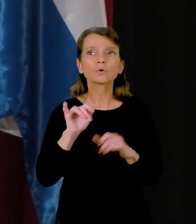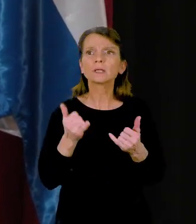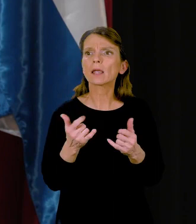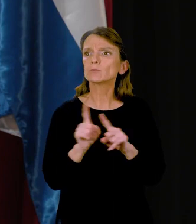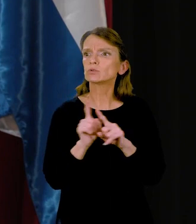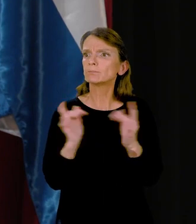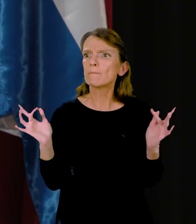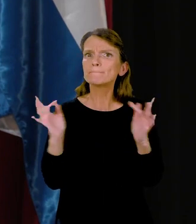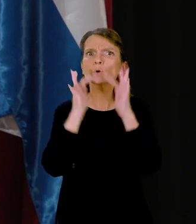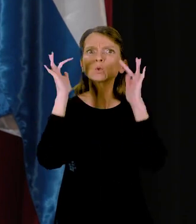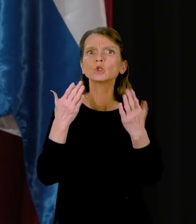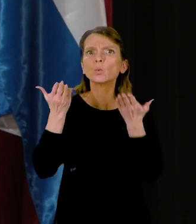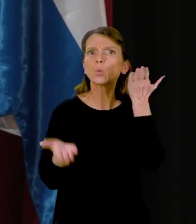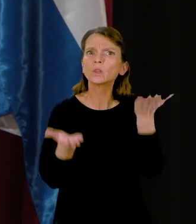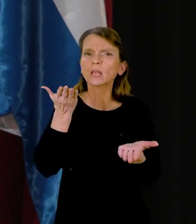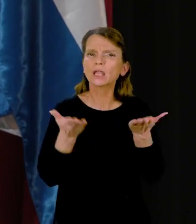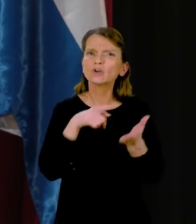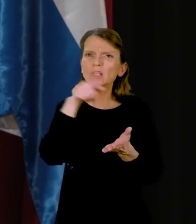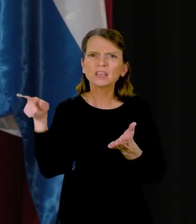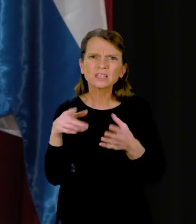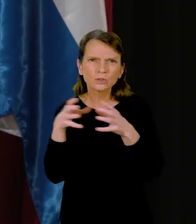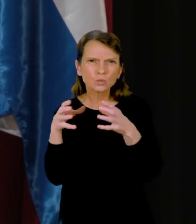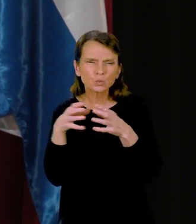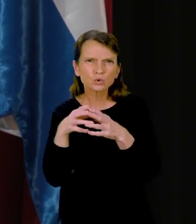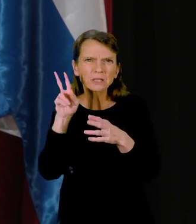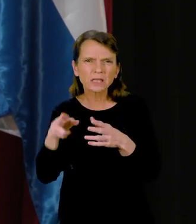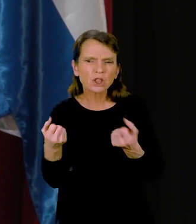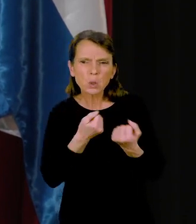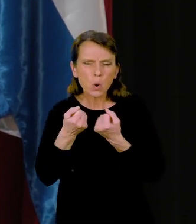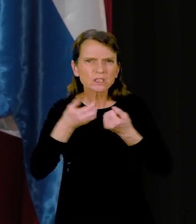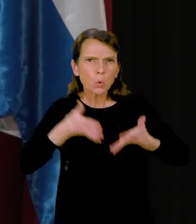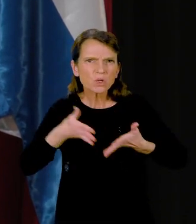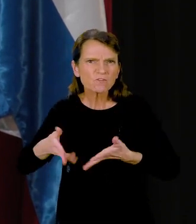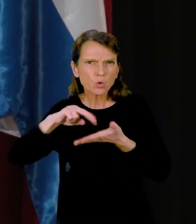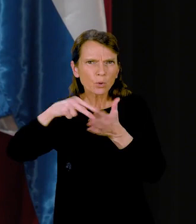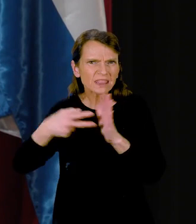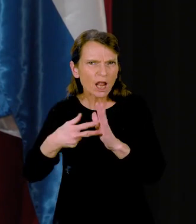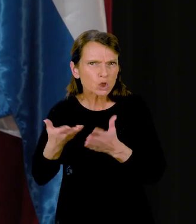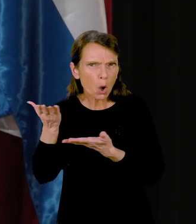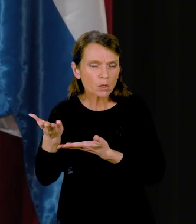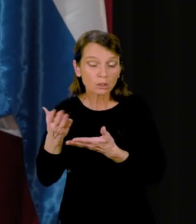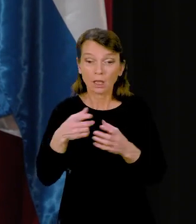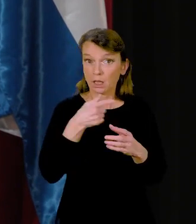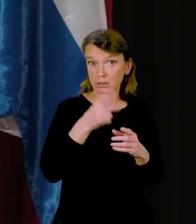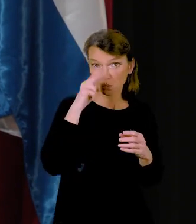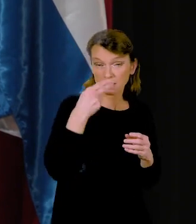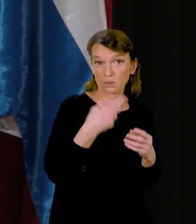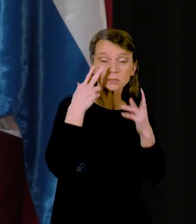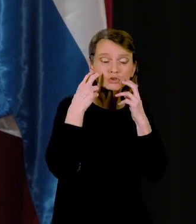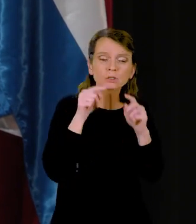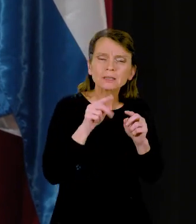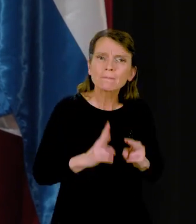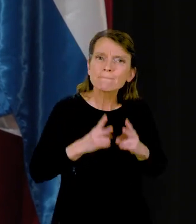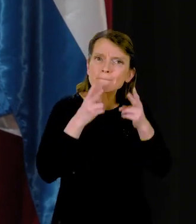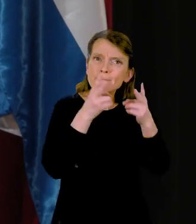nekakšna protivtež tehnološko uniformirani družbi. Kulturna identiteta pa predstavlja iskanje